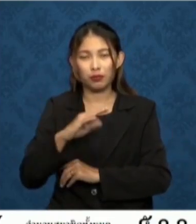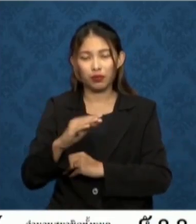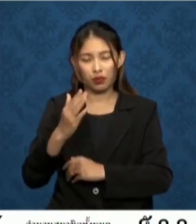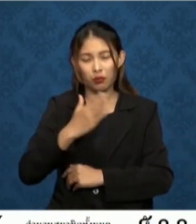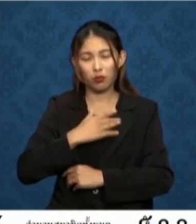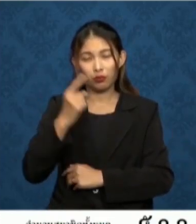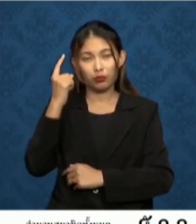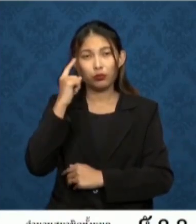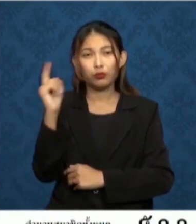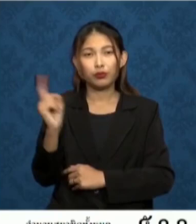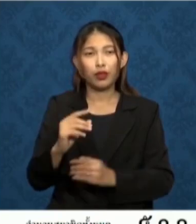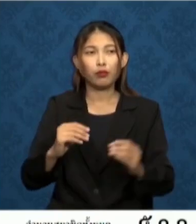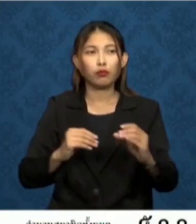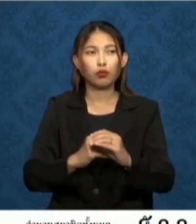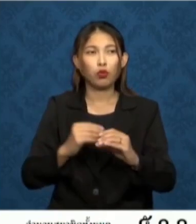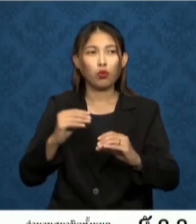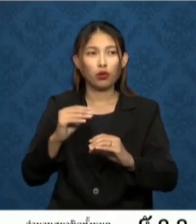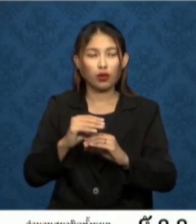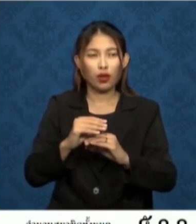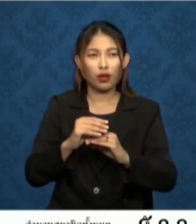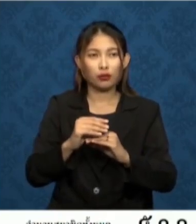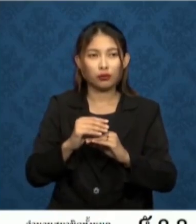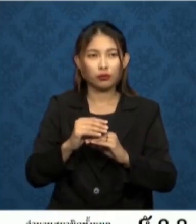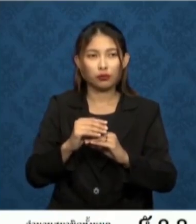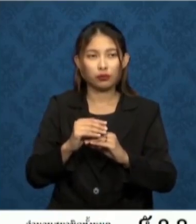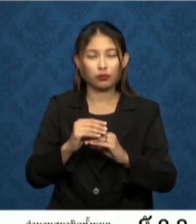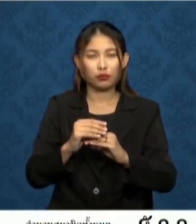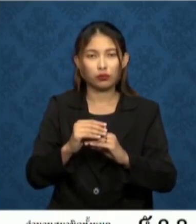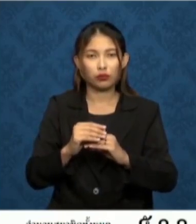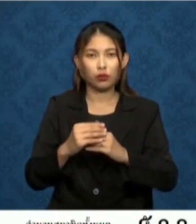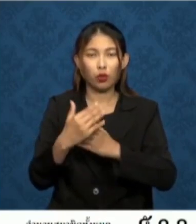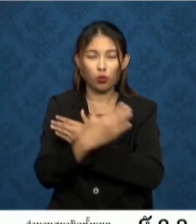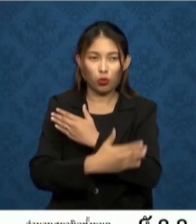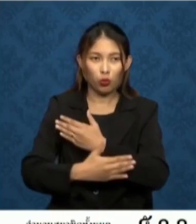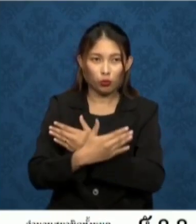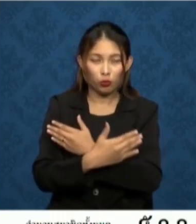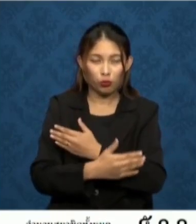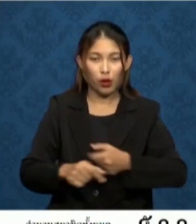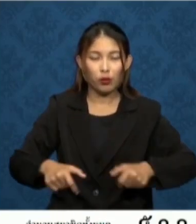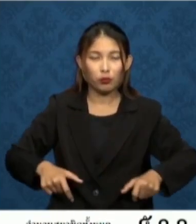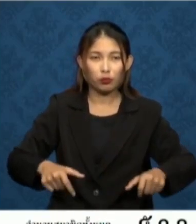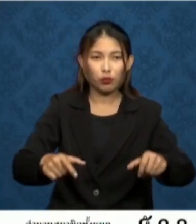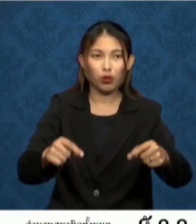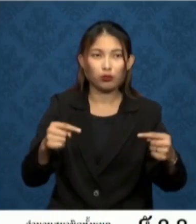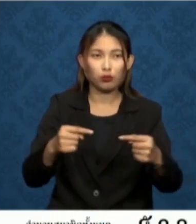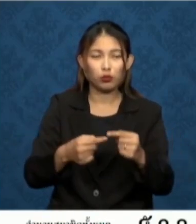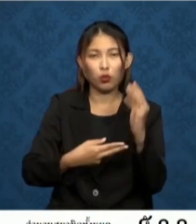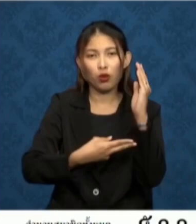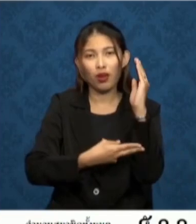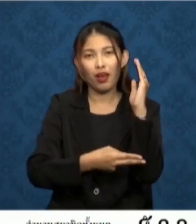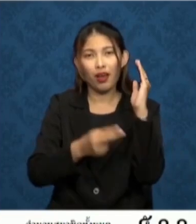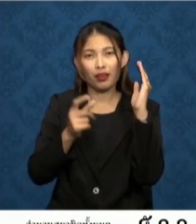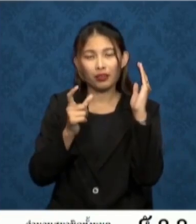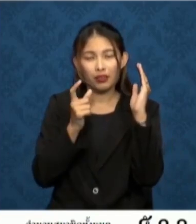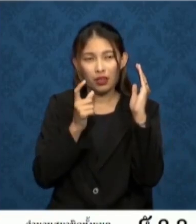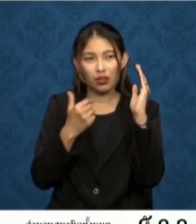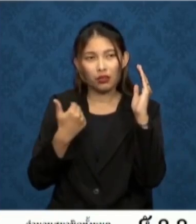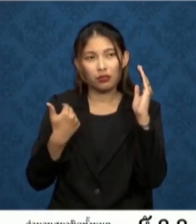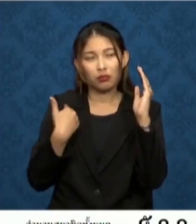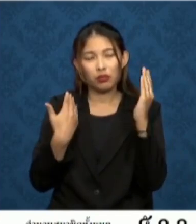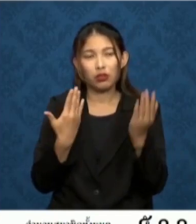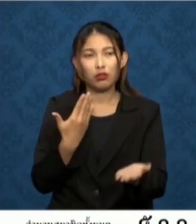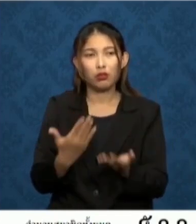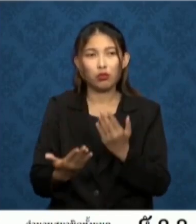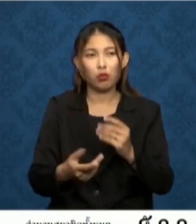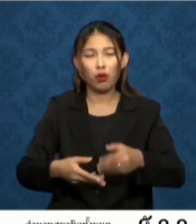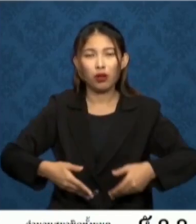ราบเช่นโครงการโมโนเรลหาดใหญ่โครงการรถไฟรางคู่หาดใหญ่ประดังเบซาโครงการมอเตอร์เว